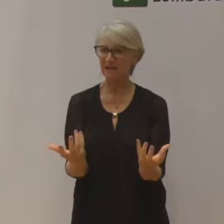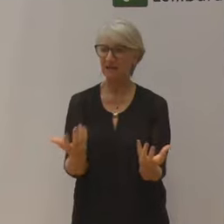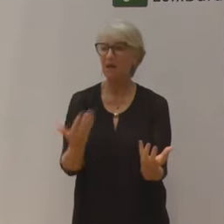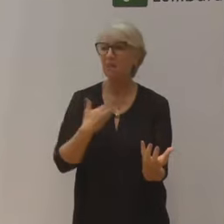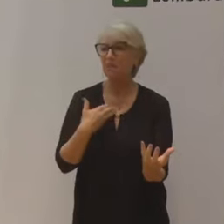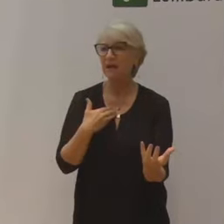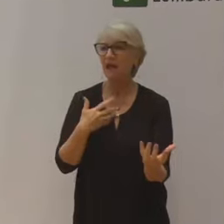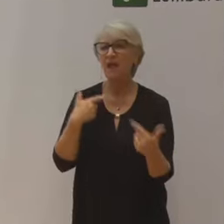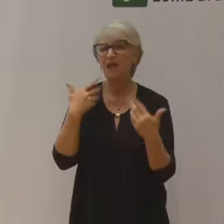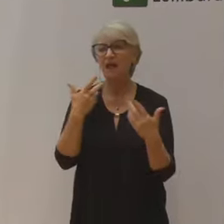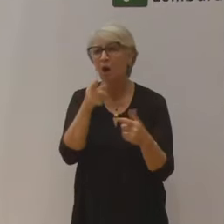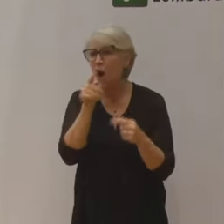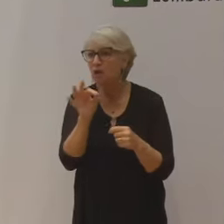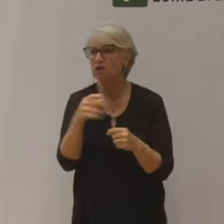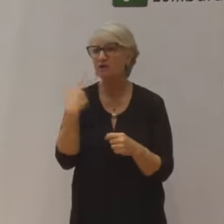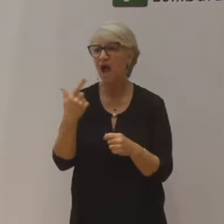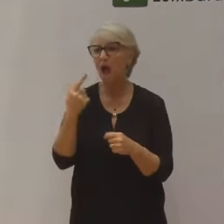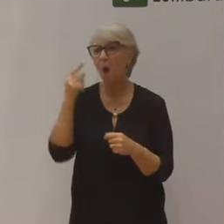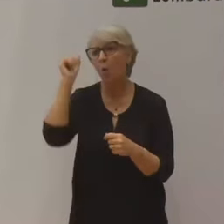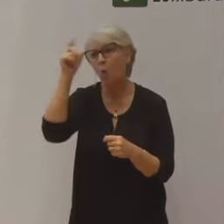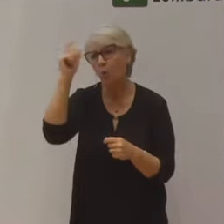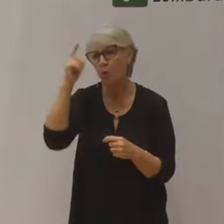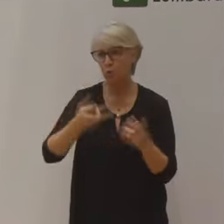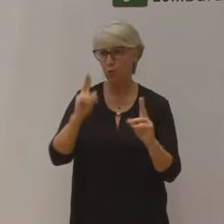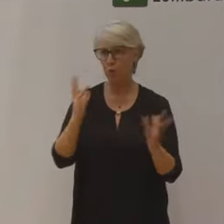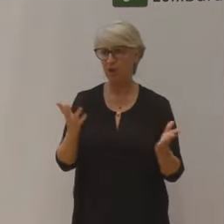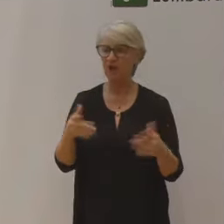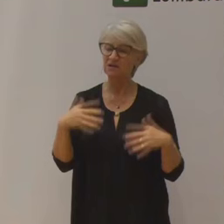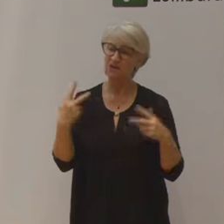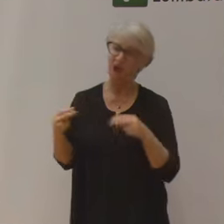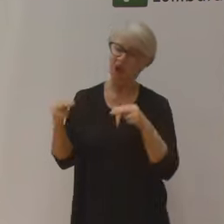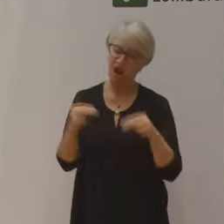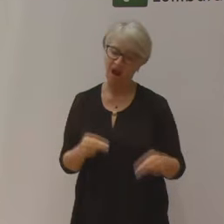fanno cultura. Certo.